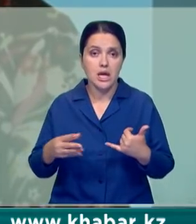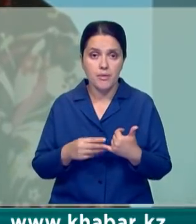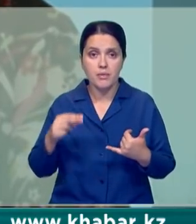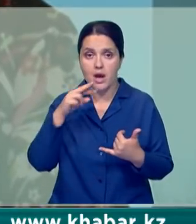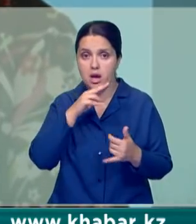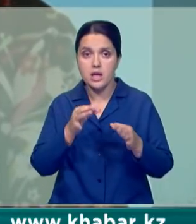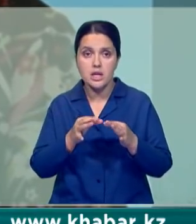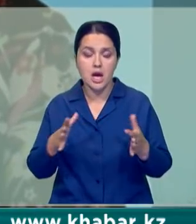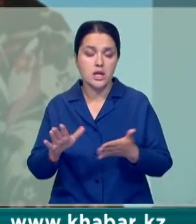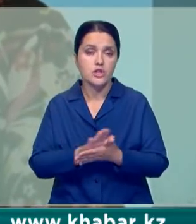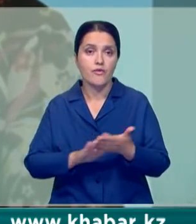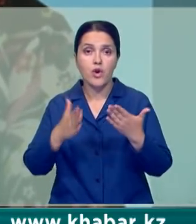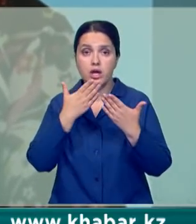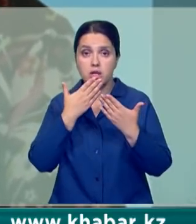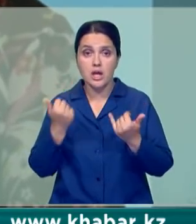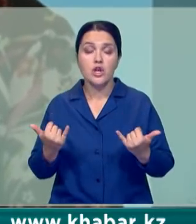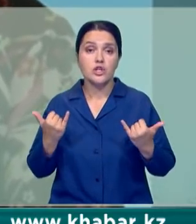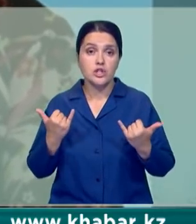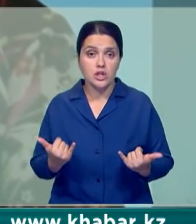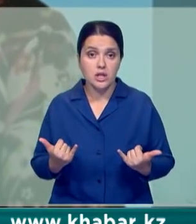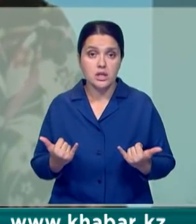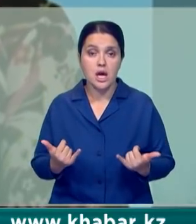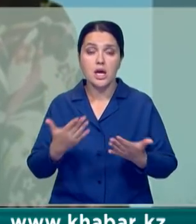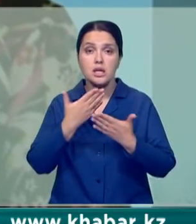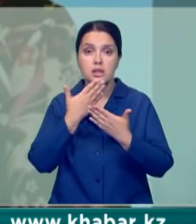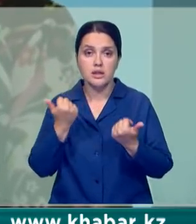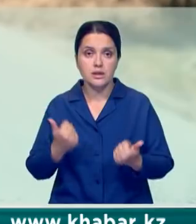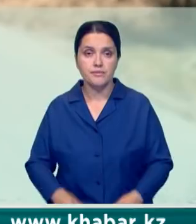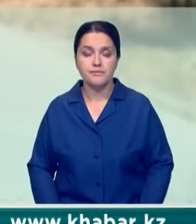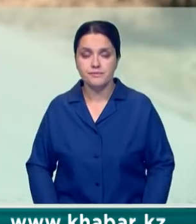нету в это время час в данное время нету